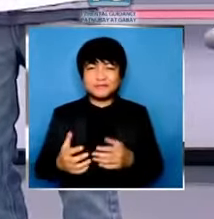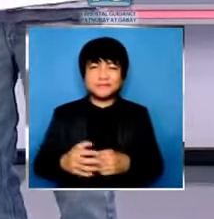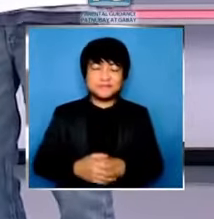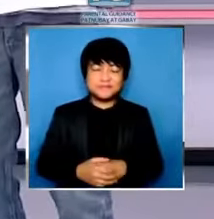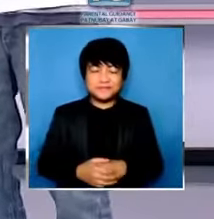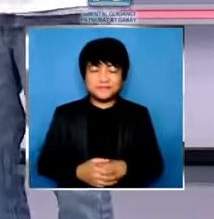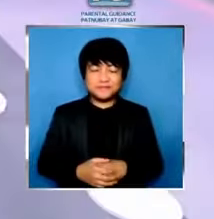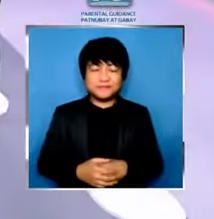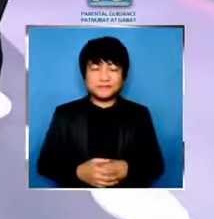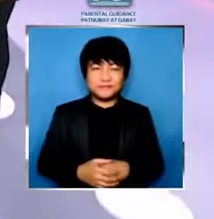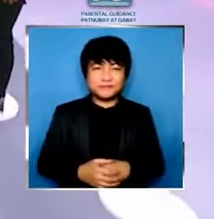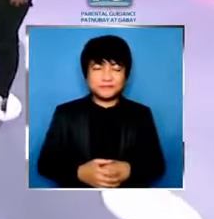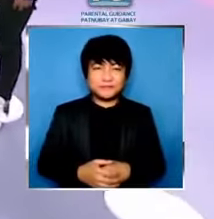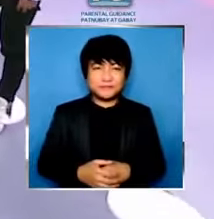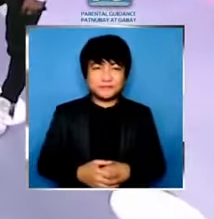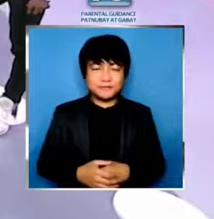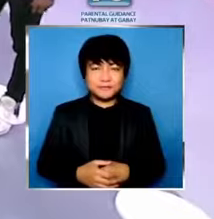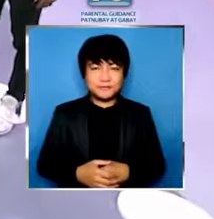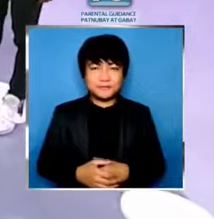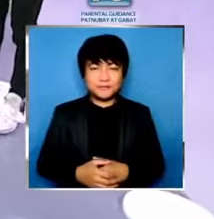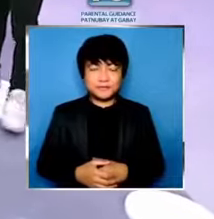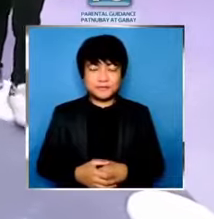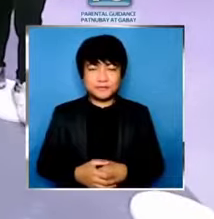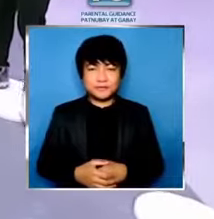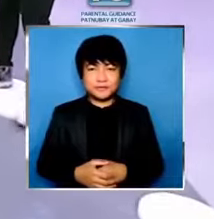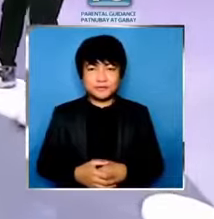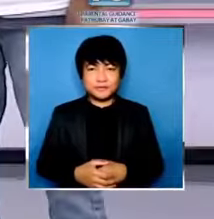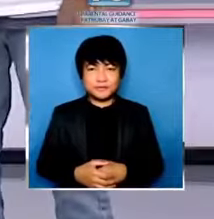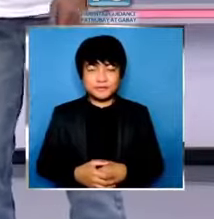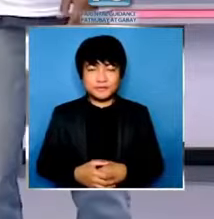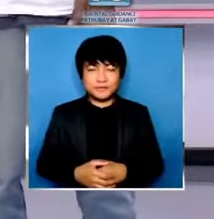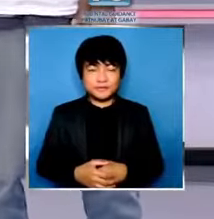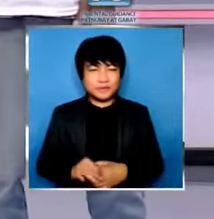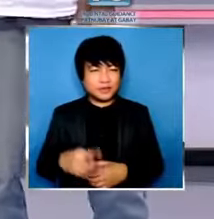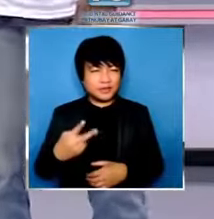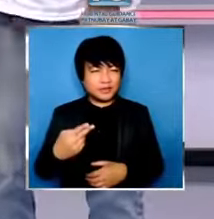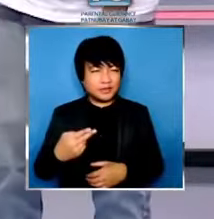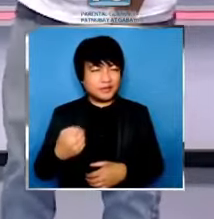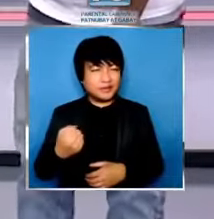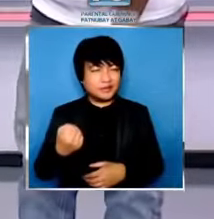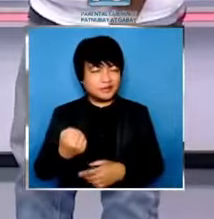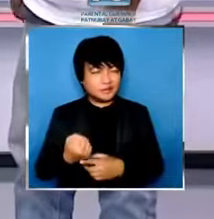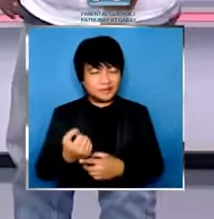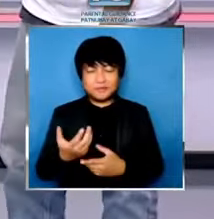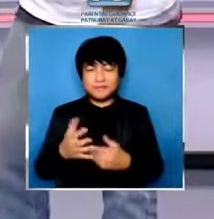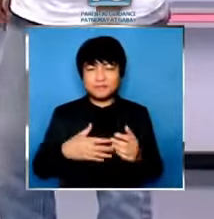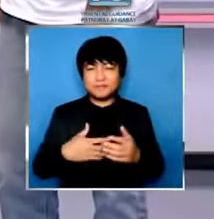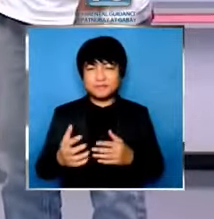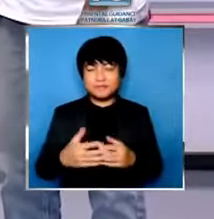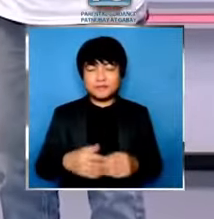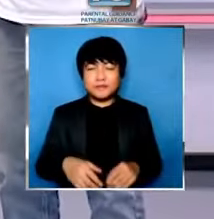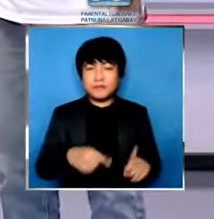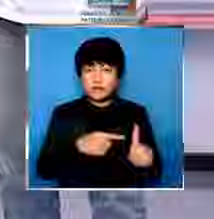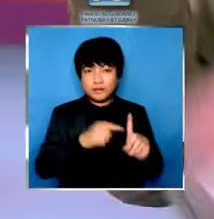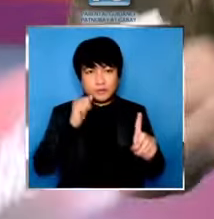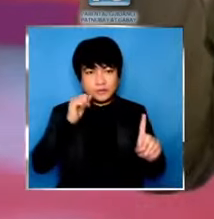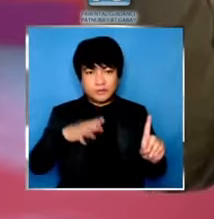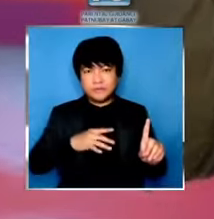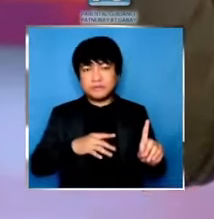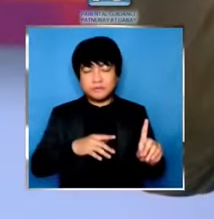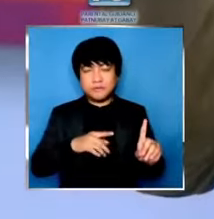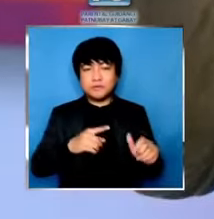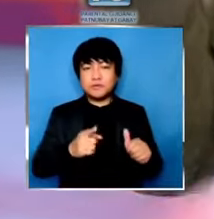bato. Yung bato magiging gunting na. Pag gunting na eh. Pag ganun eh. Okay. Nakakatakot. Okay, Alma, ikaw ang unang hahamon. Ang